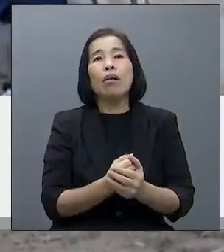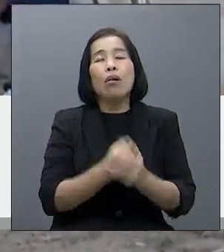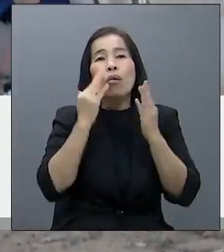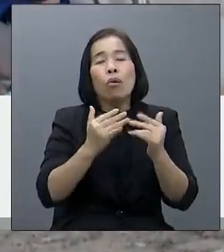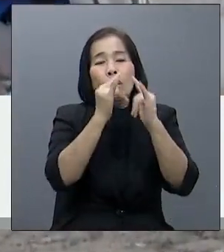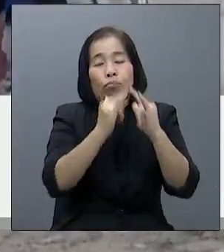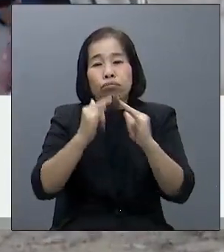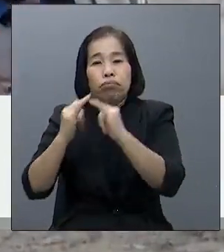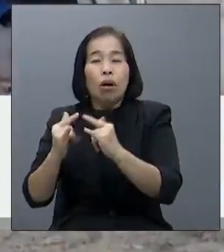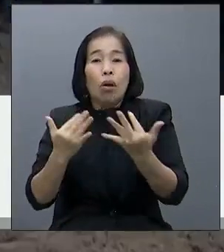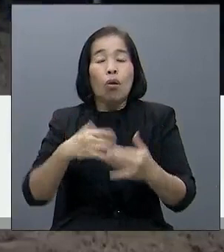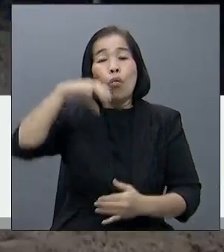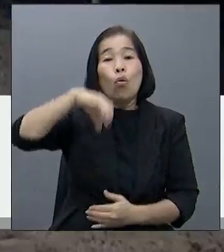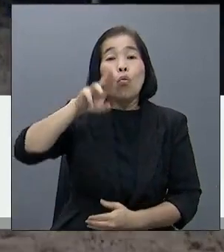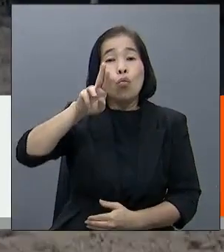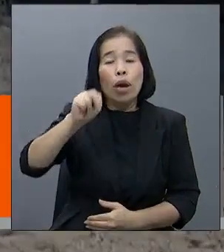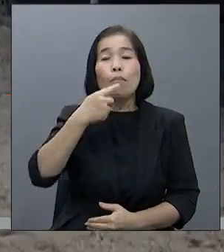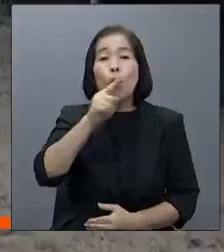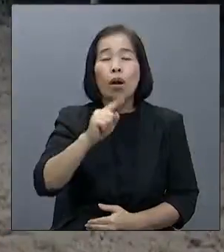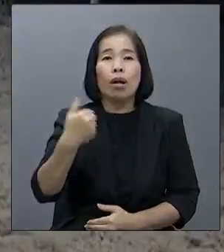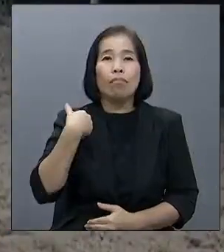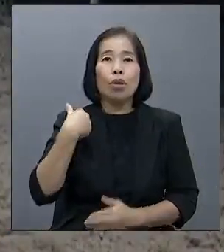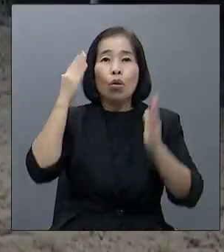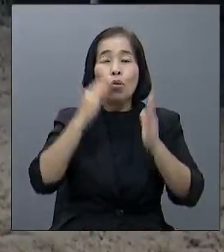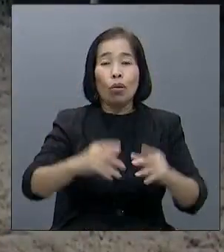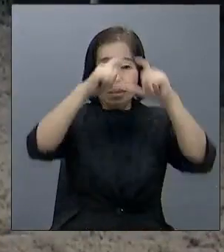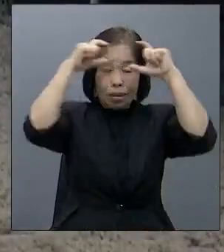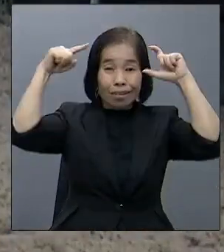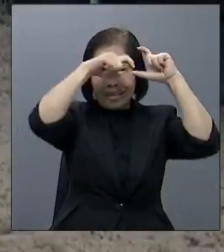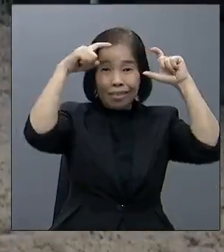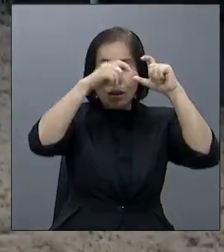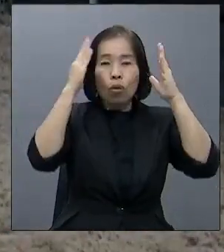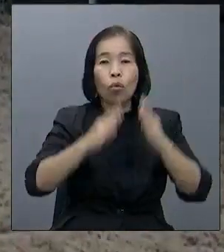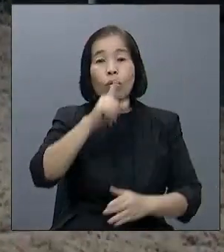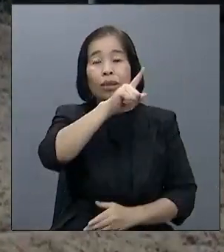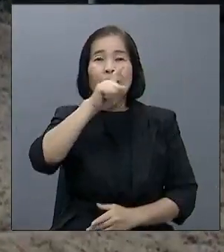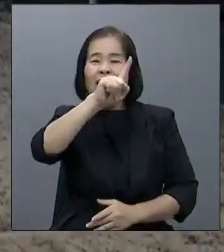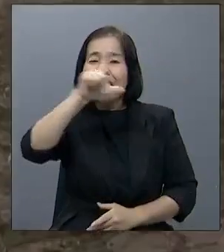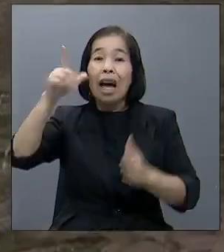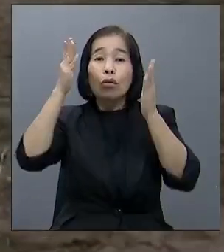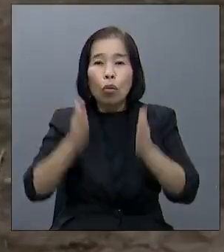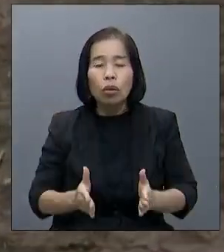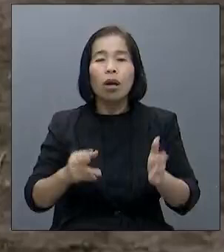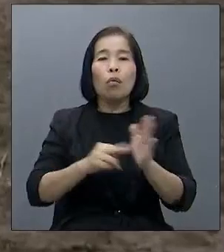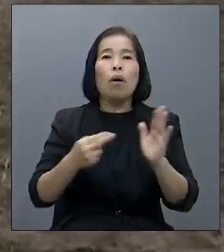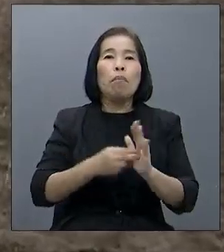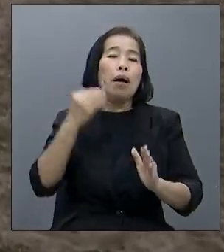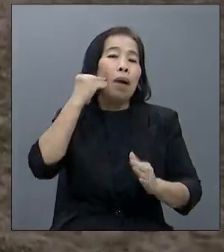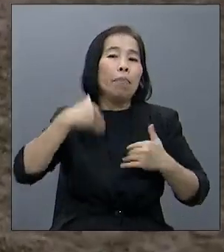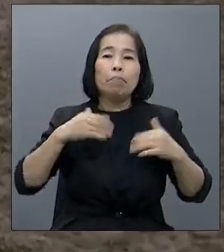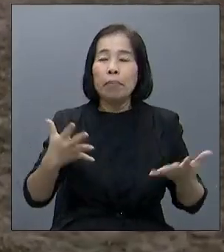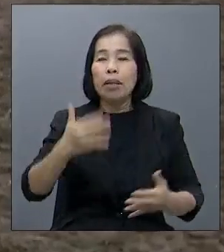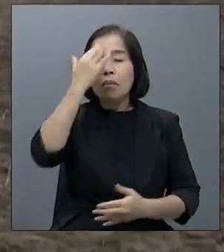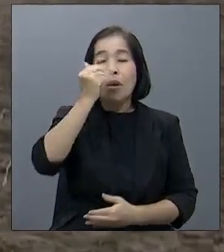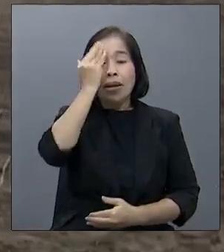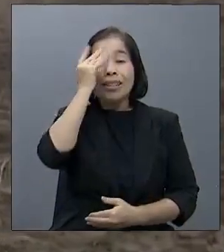สหประชาชาชาติบอกว่าตอนนี้ชาวปาเลสไตน์กว่า 1ล้านคนต้องกลายเป็นผู้พลัดถิ่นภายในดินแดนของตัวเองหลังจากอิสราเอลประกาศ